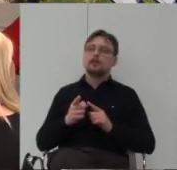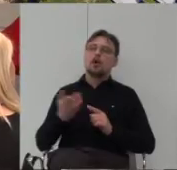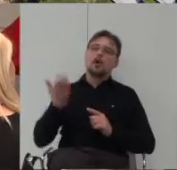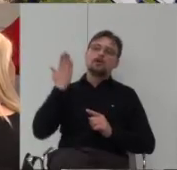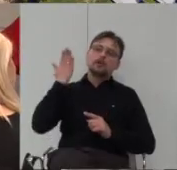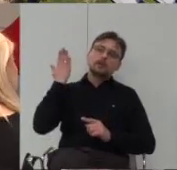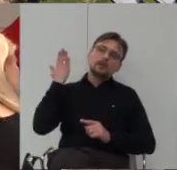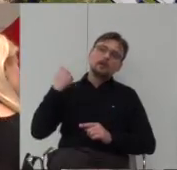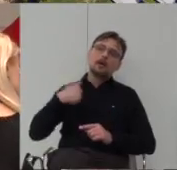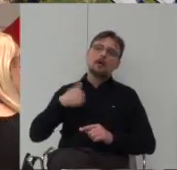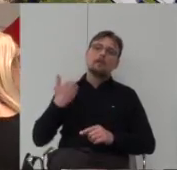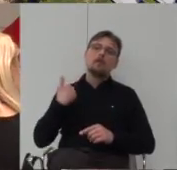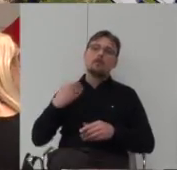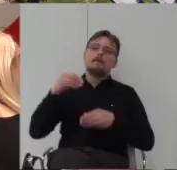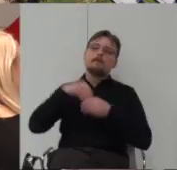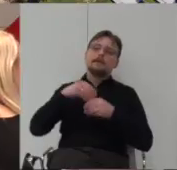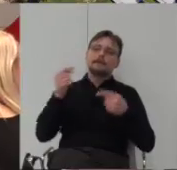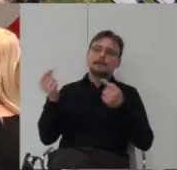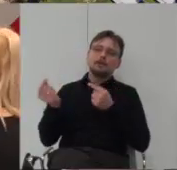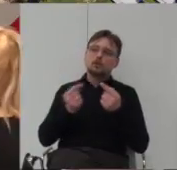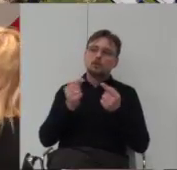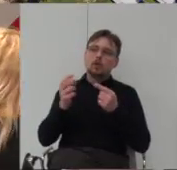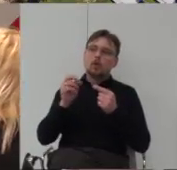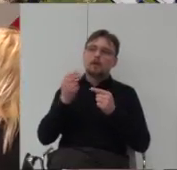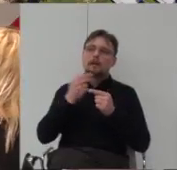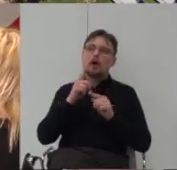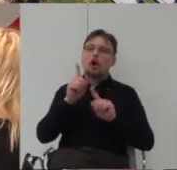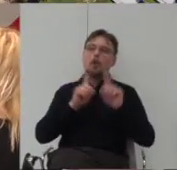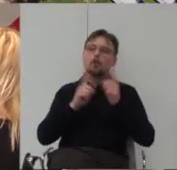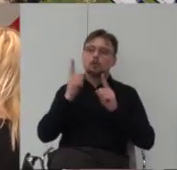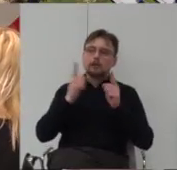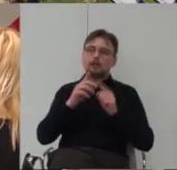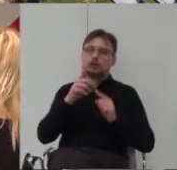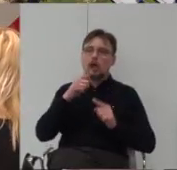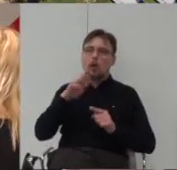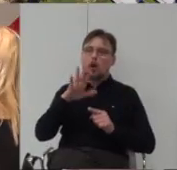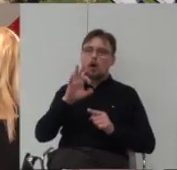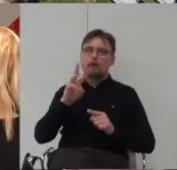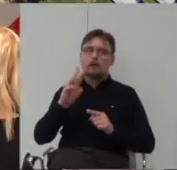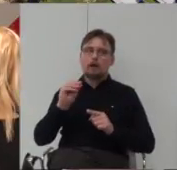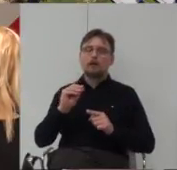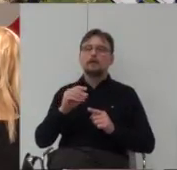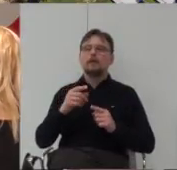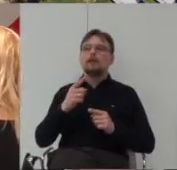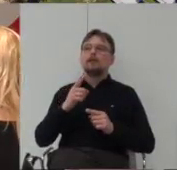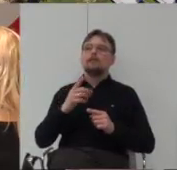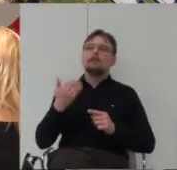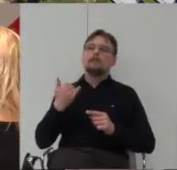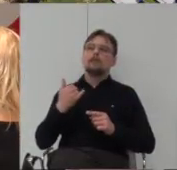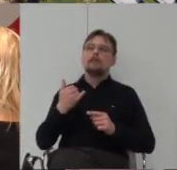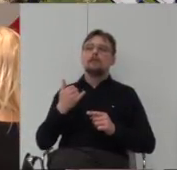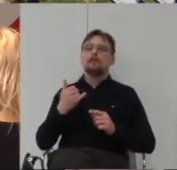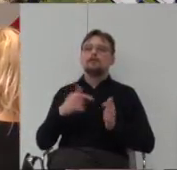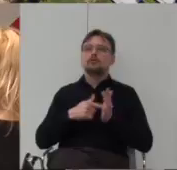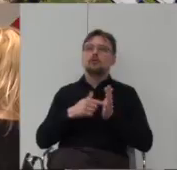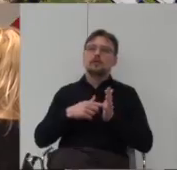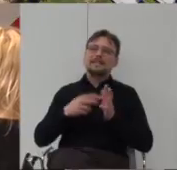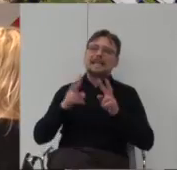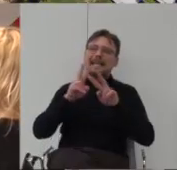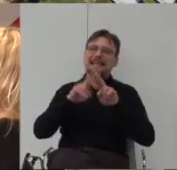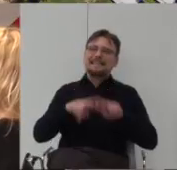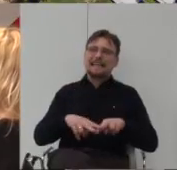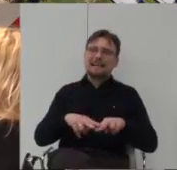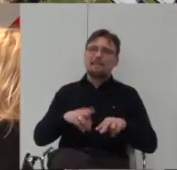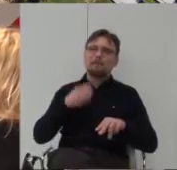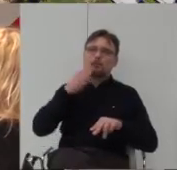ostatnio uczestniczyłam w jakiejś dyskusji, w której ogródki działkowe zostały nazwane rezerwą pod zabudowę mieszkaniową i